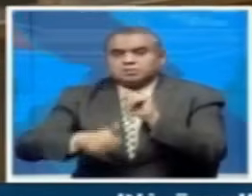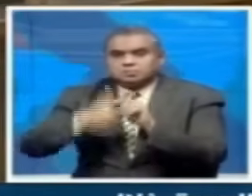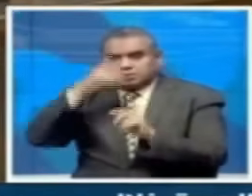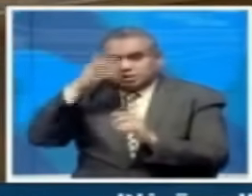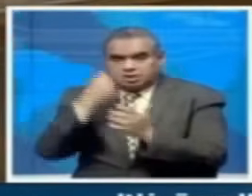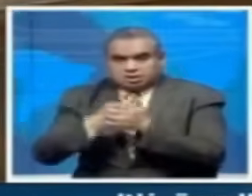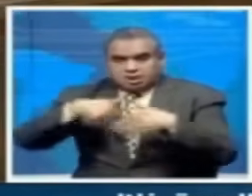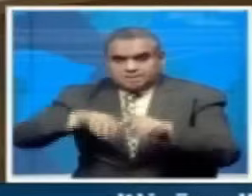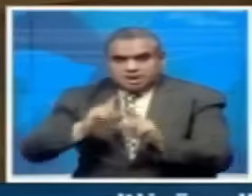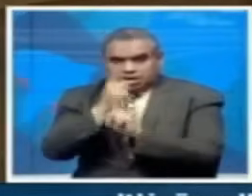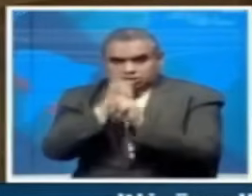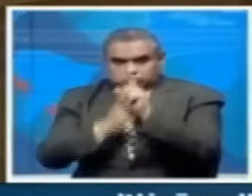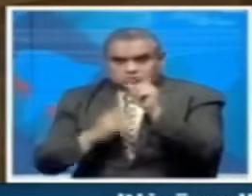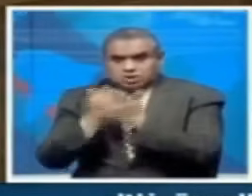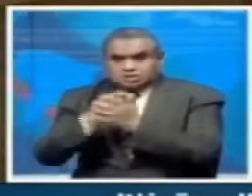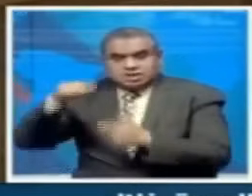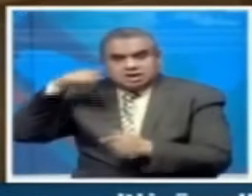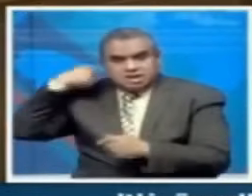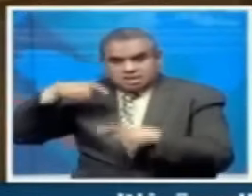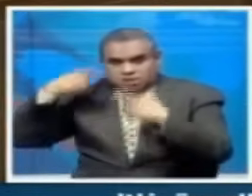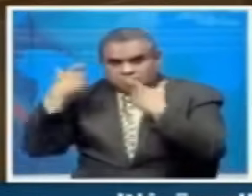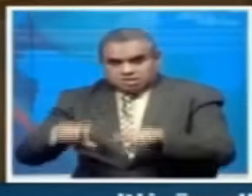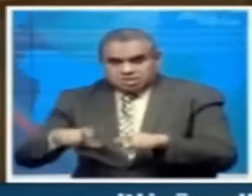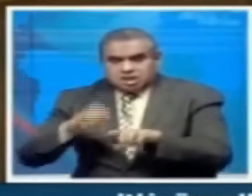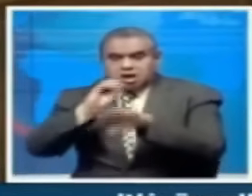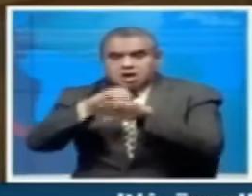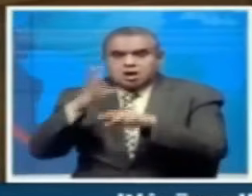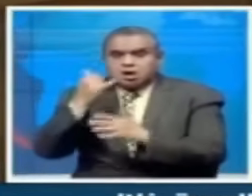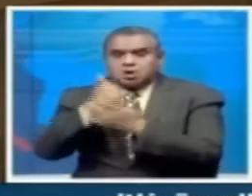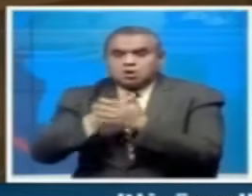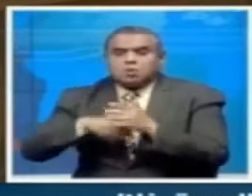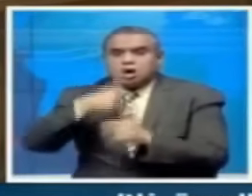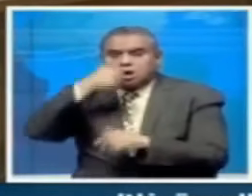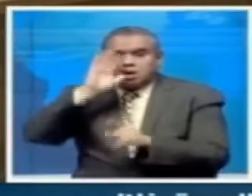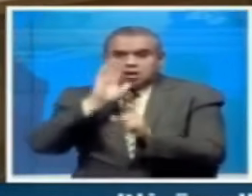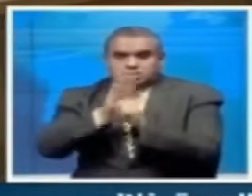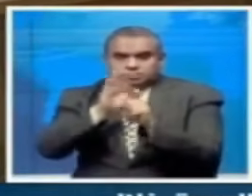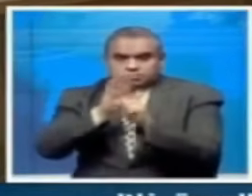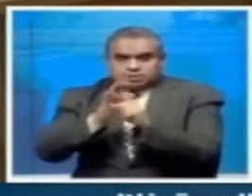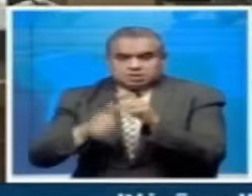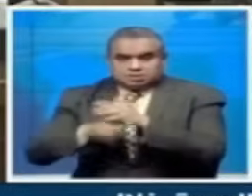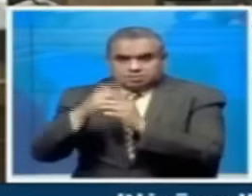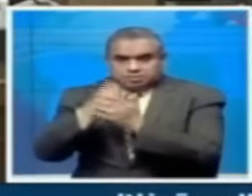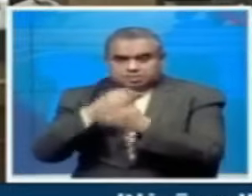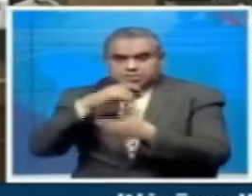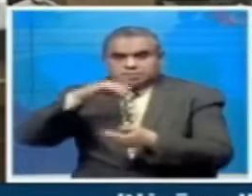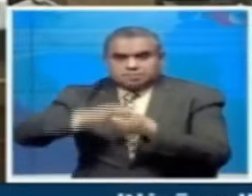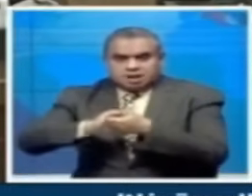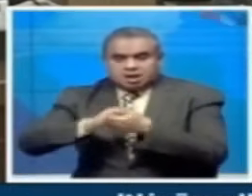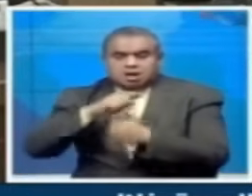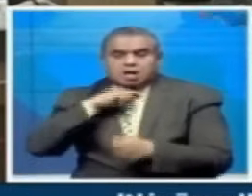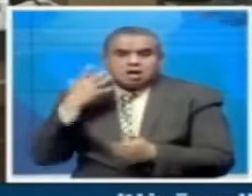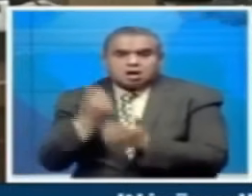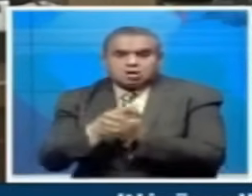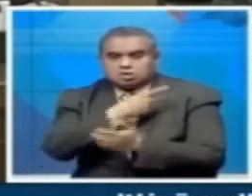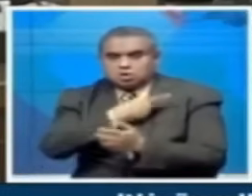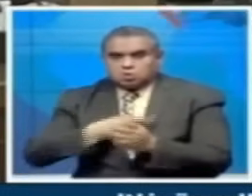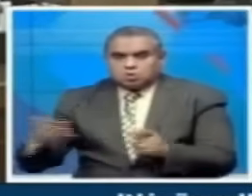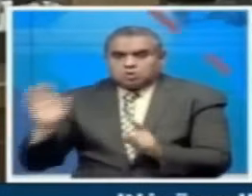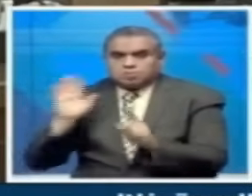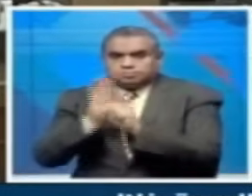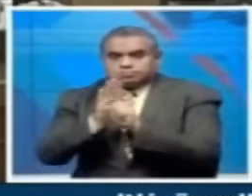الوزراء في ضوء توجه الدولة لتحفيز القطاع الخاص لزيادة نسب مساهمته في الأنشطة